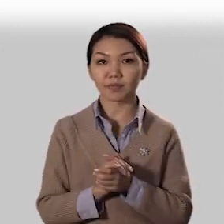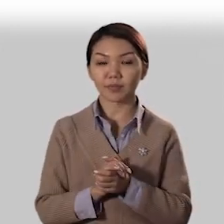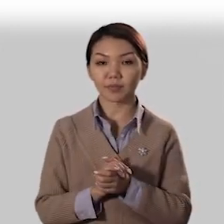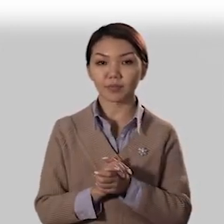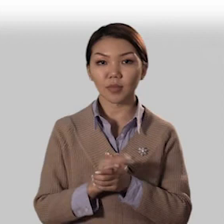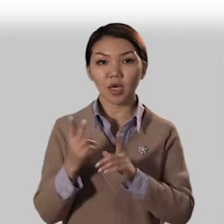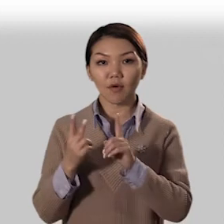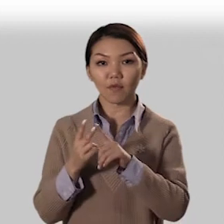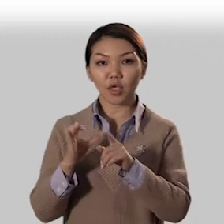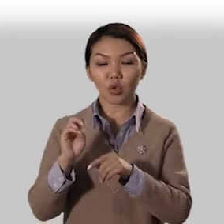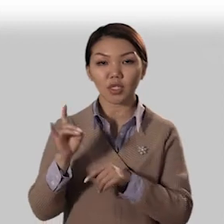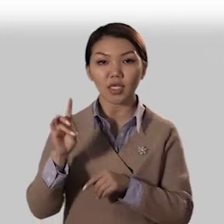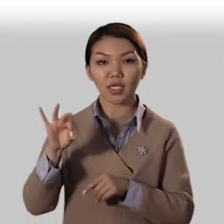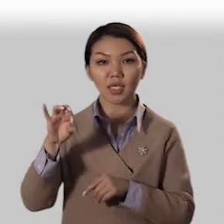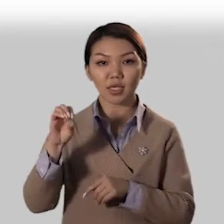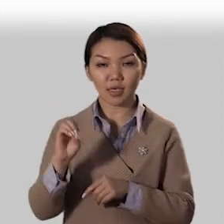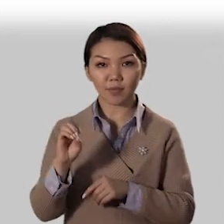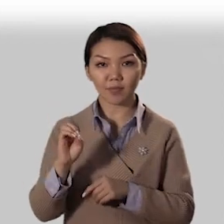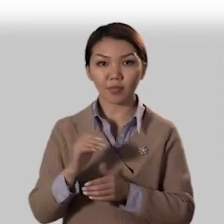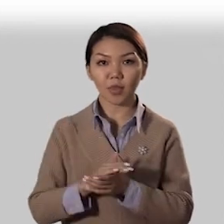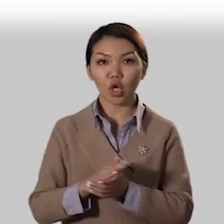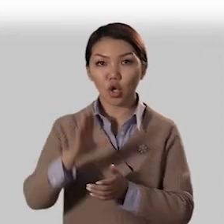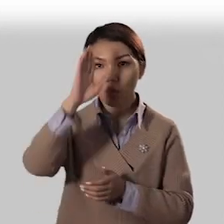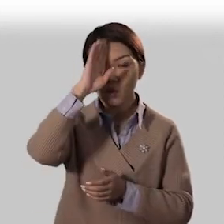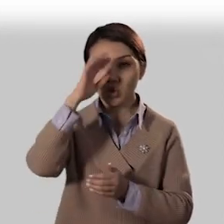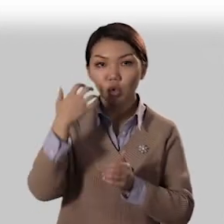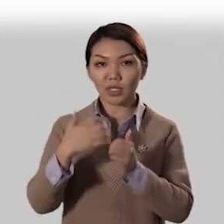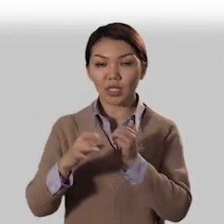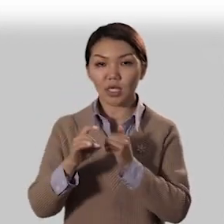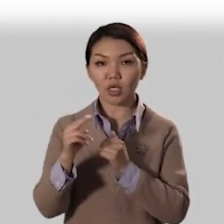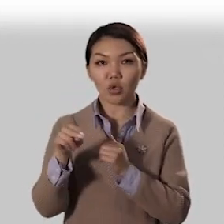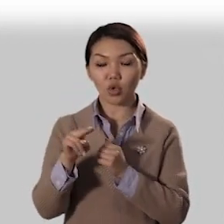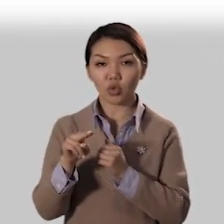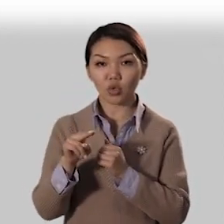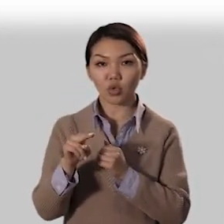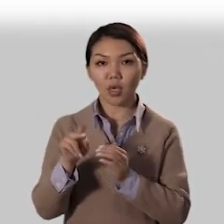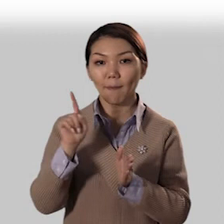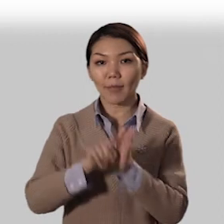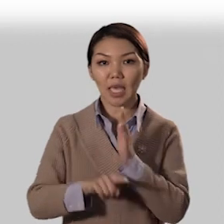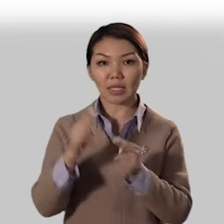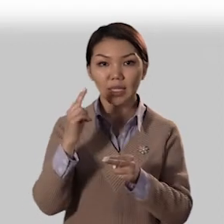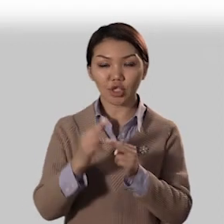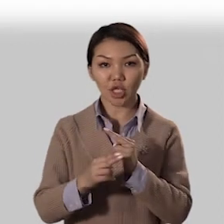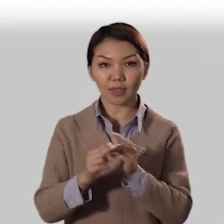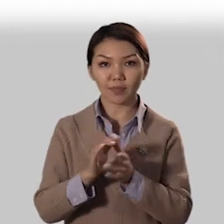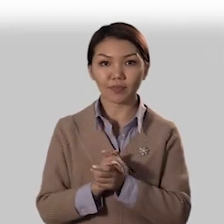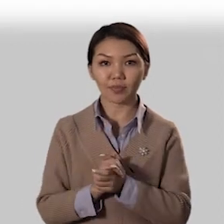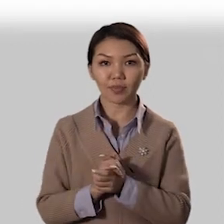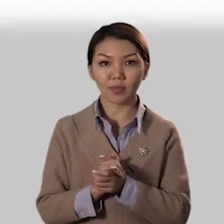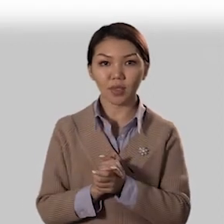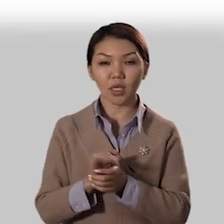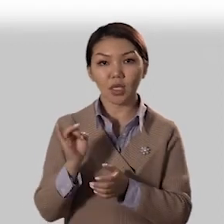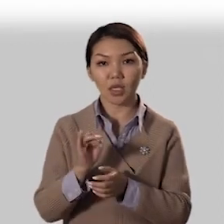которому склонению относятся существительное мужского и среднего рода с нулевым окончанием окончаниям о